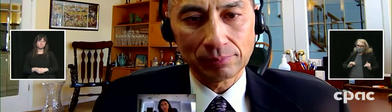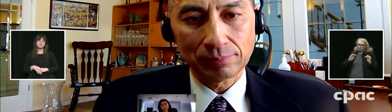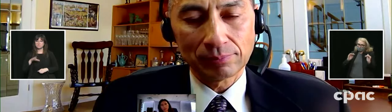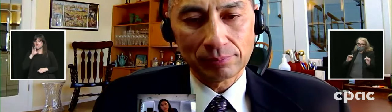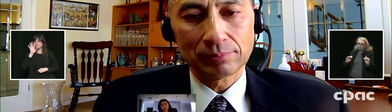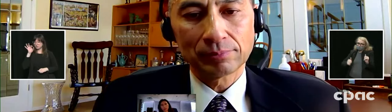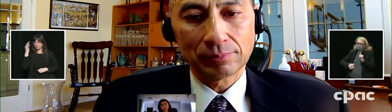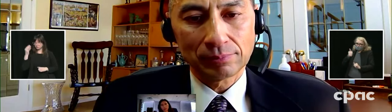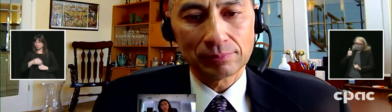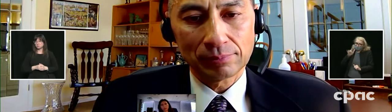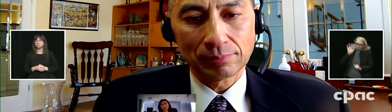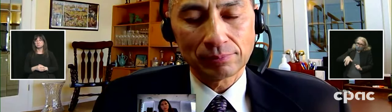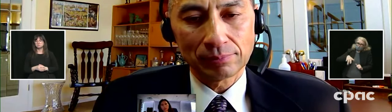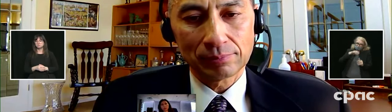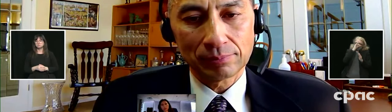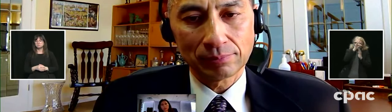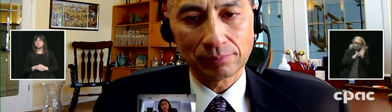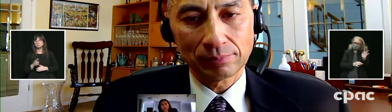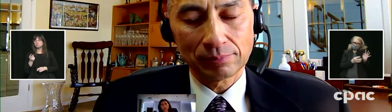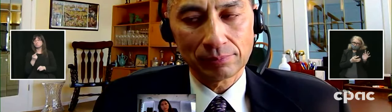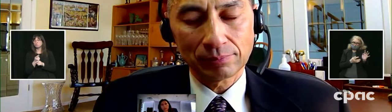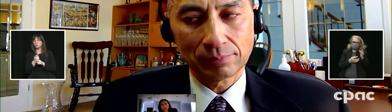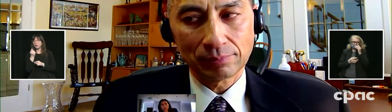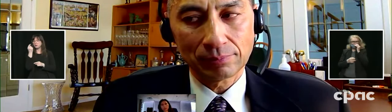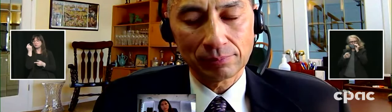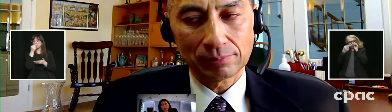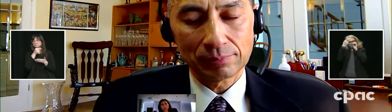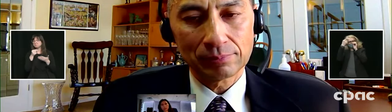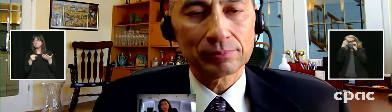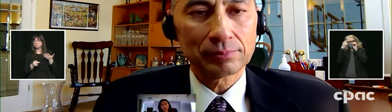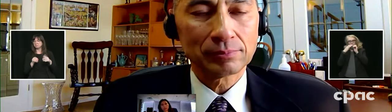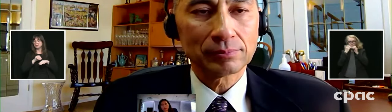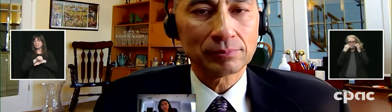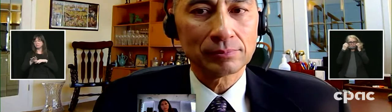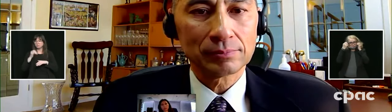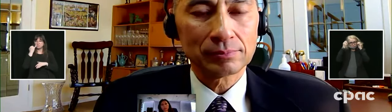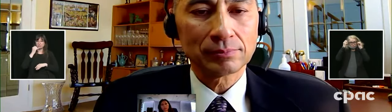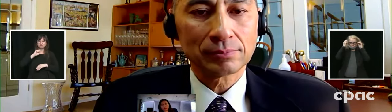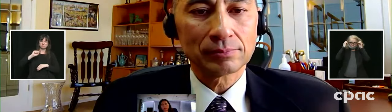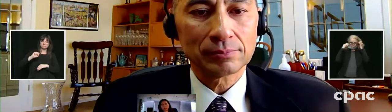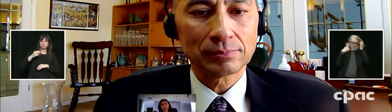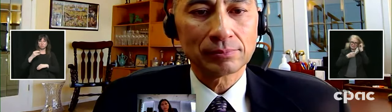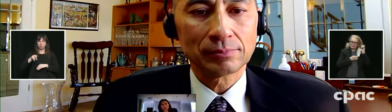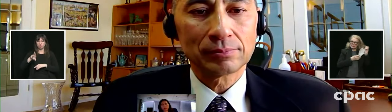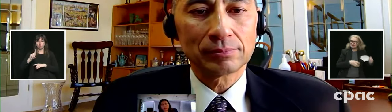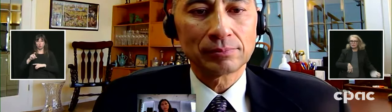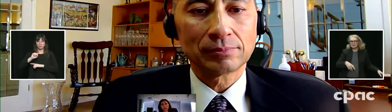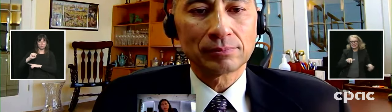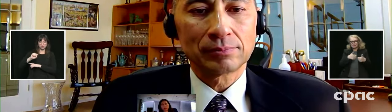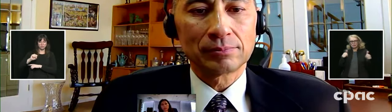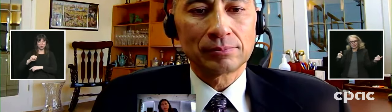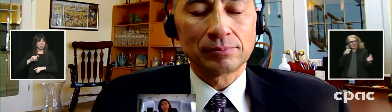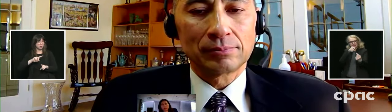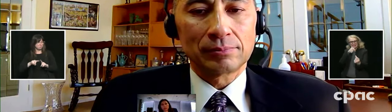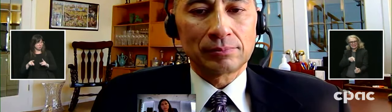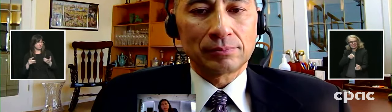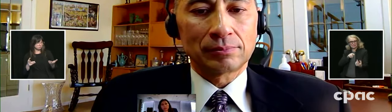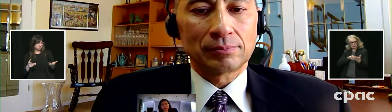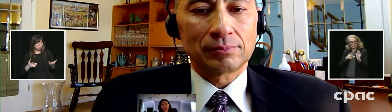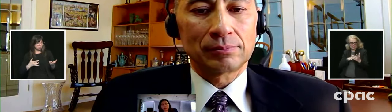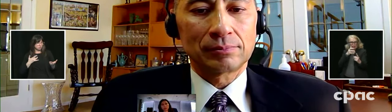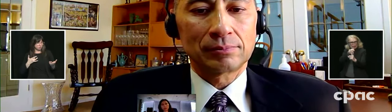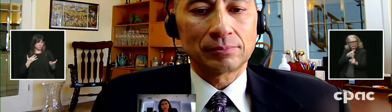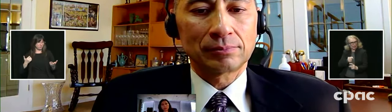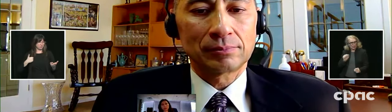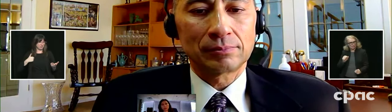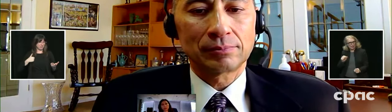facteurs-là. Est-ce que vous pensez que, peu importe quelle va être la cible que le Canada va finalement identifier, on peut réellement l'atteindre, et je ne parle